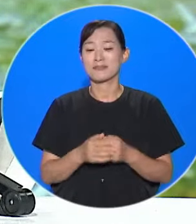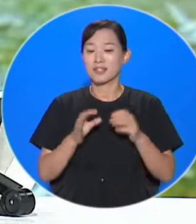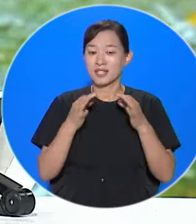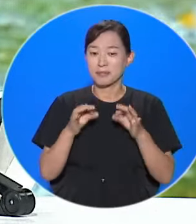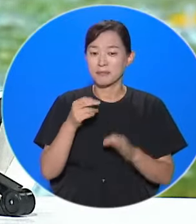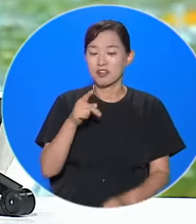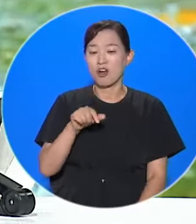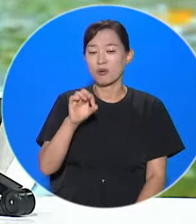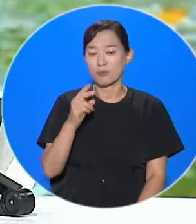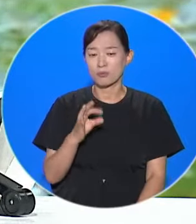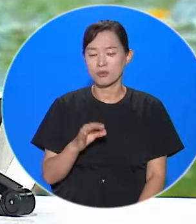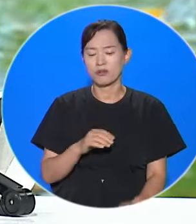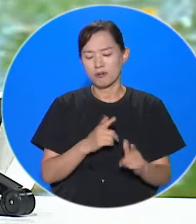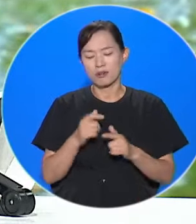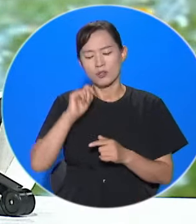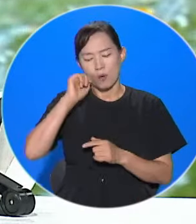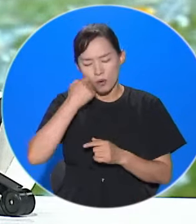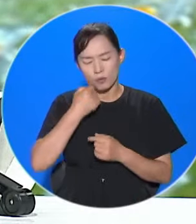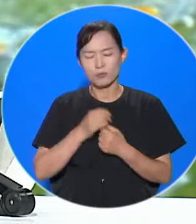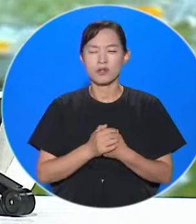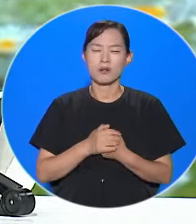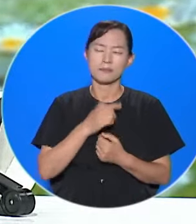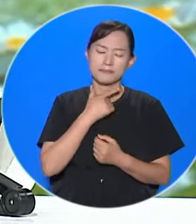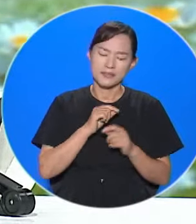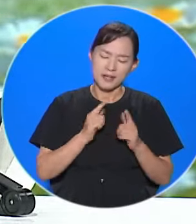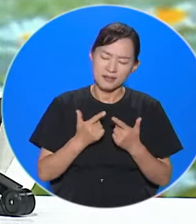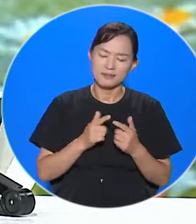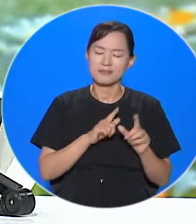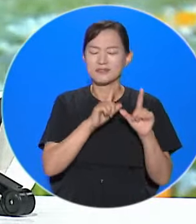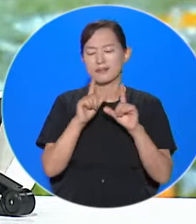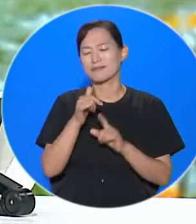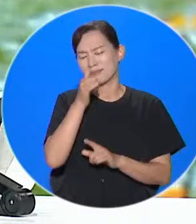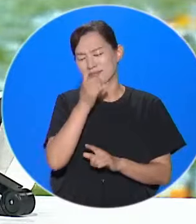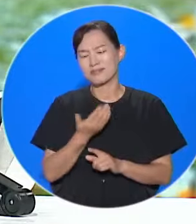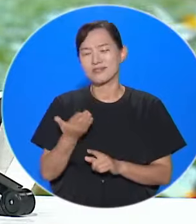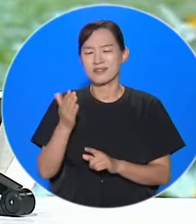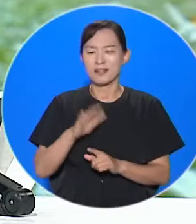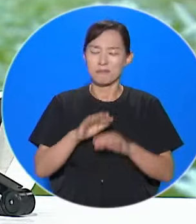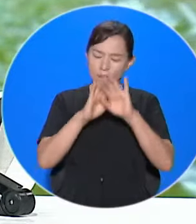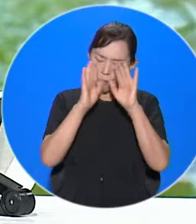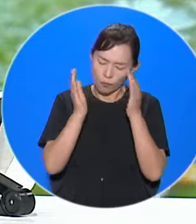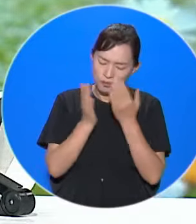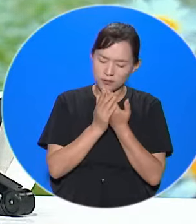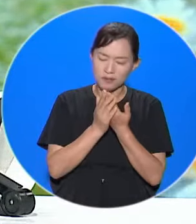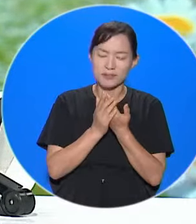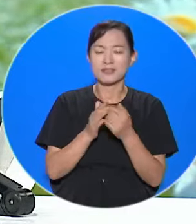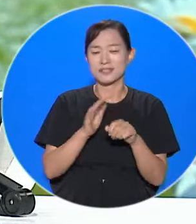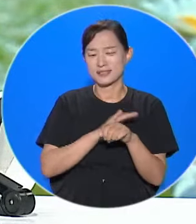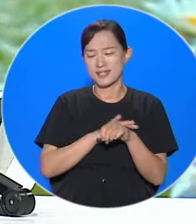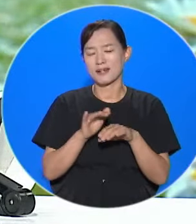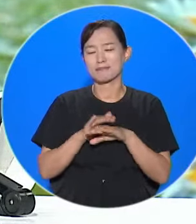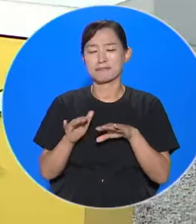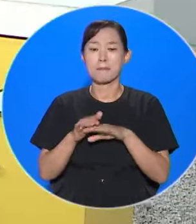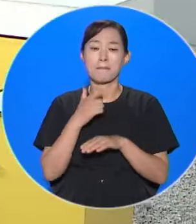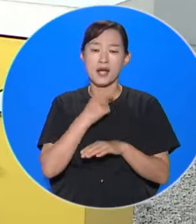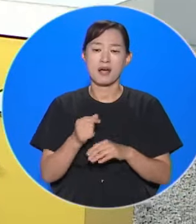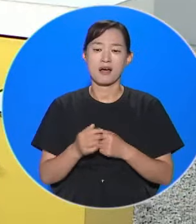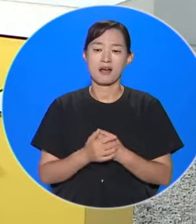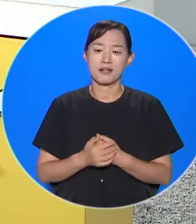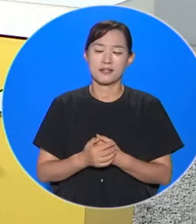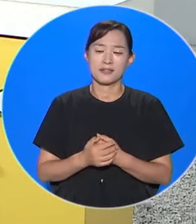김동영님, 여러 가지 어려움과 또 원치 않는 삶 가운데 있는데 그 모든 것들이 잘 채워지기를 바랍니다.